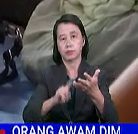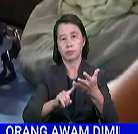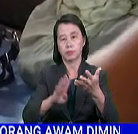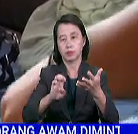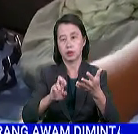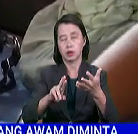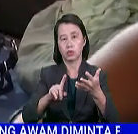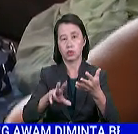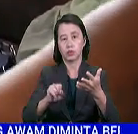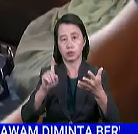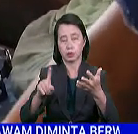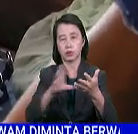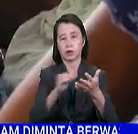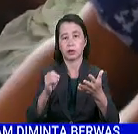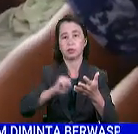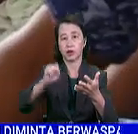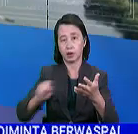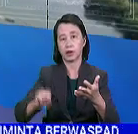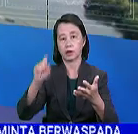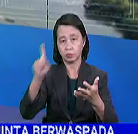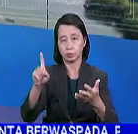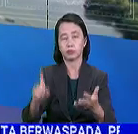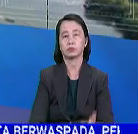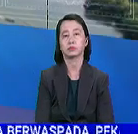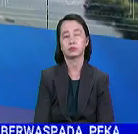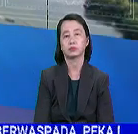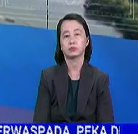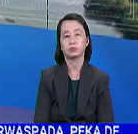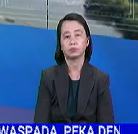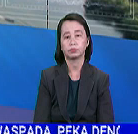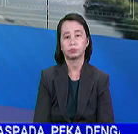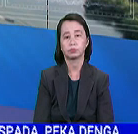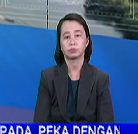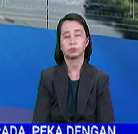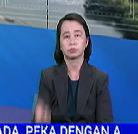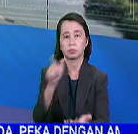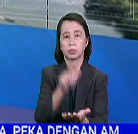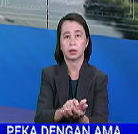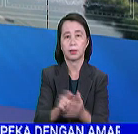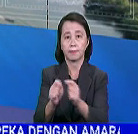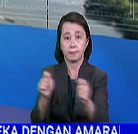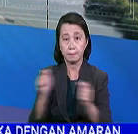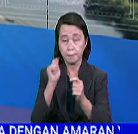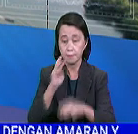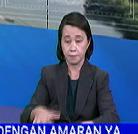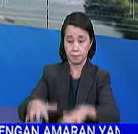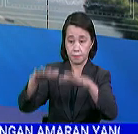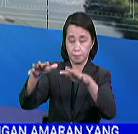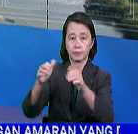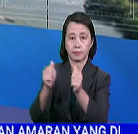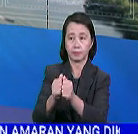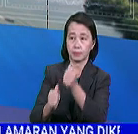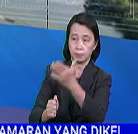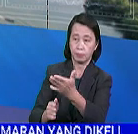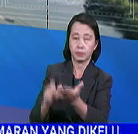beneran Jones undakan Hai baik untuk laporan di lokasi banjir kita akan